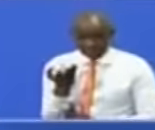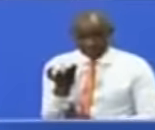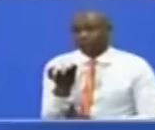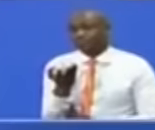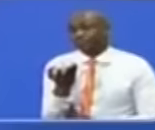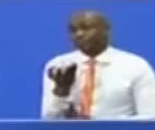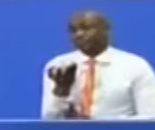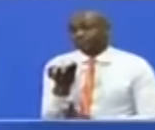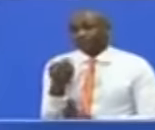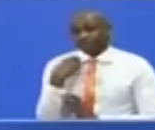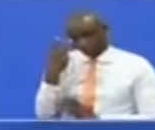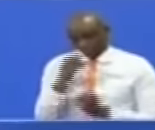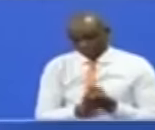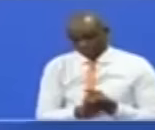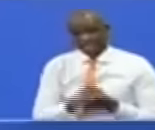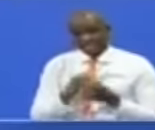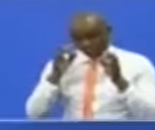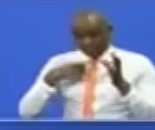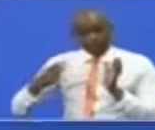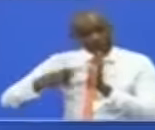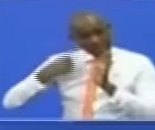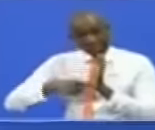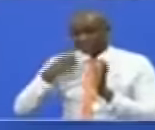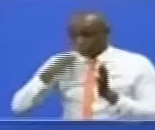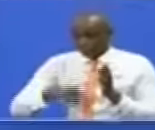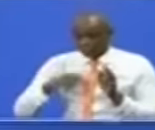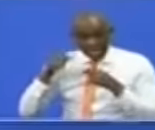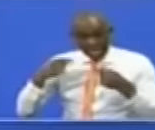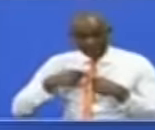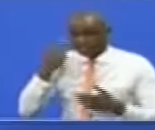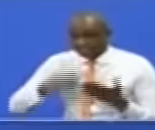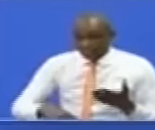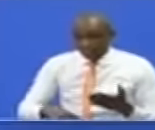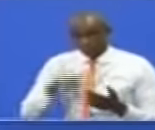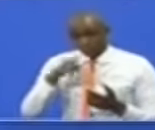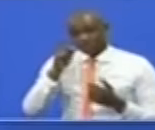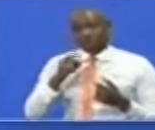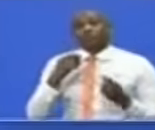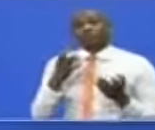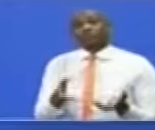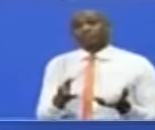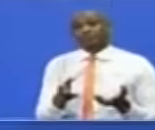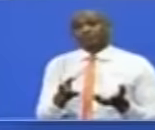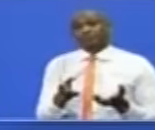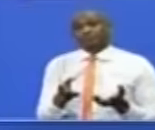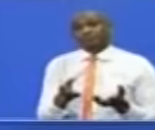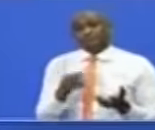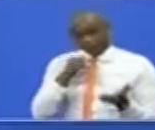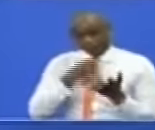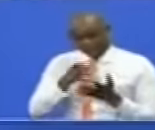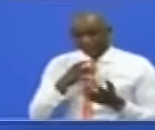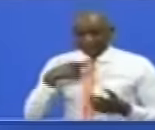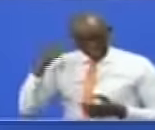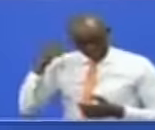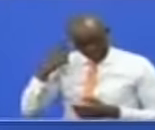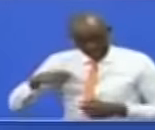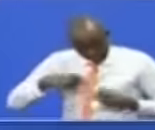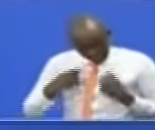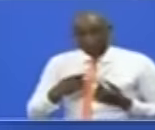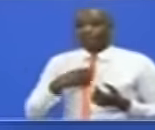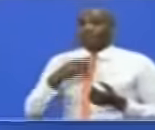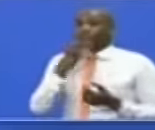shida. Namba 2, wanakulaumu kwamba pengine unajua wenye waliua wale wanasiasa. Ingekuwa kwa hiari yangu,